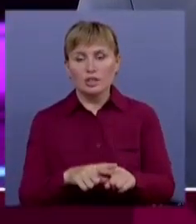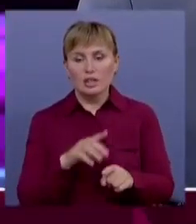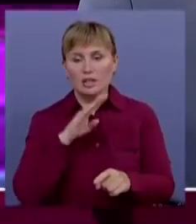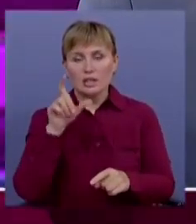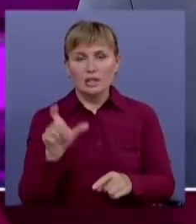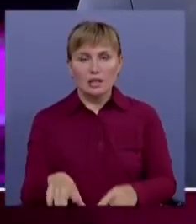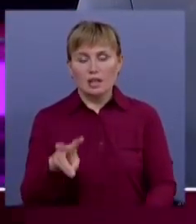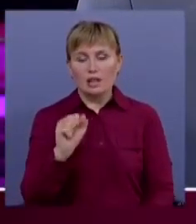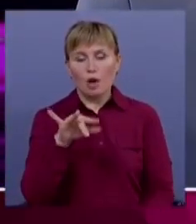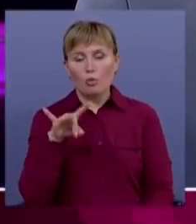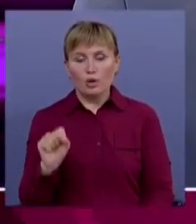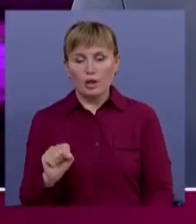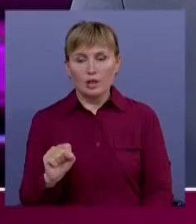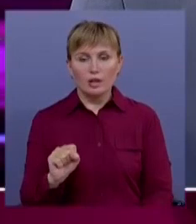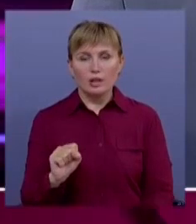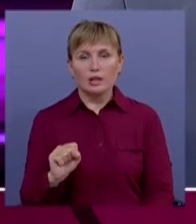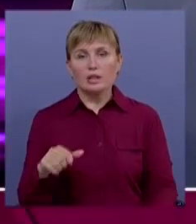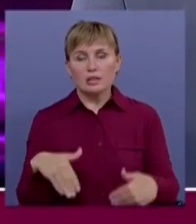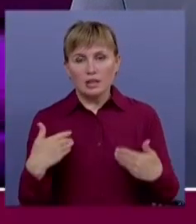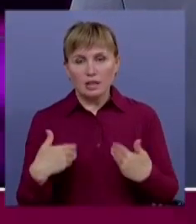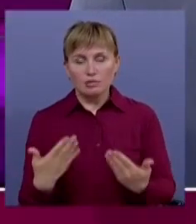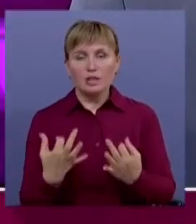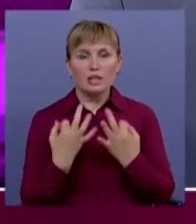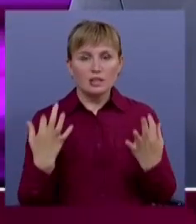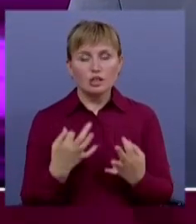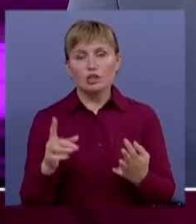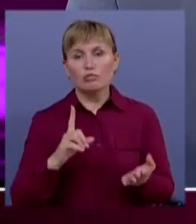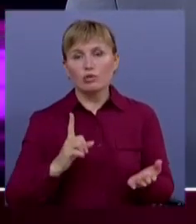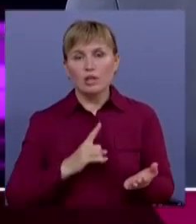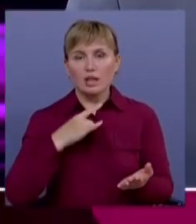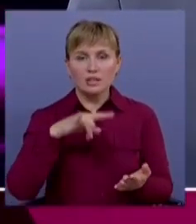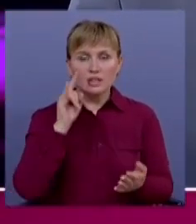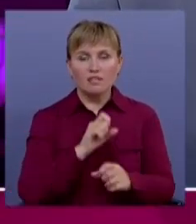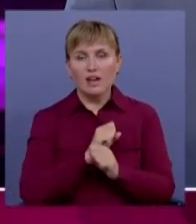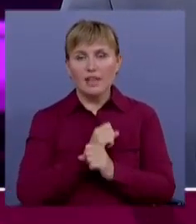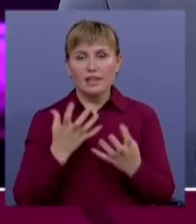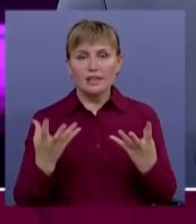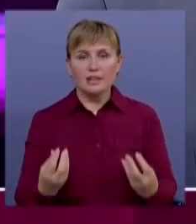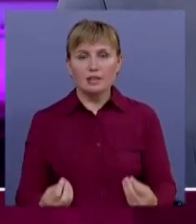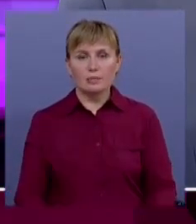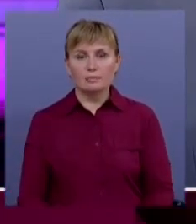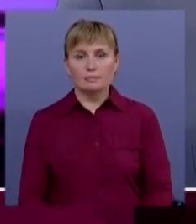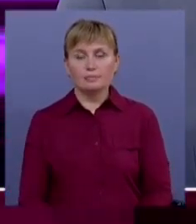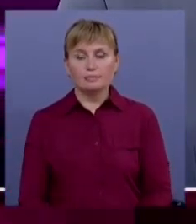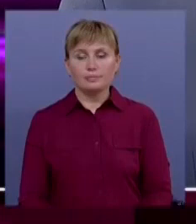столице лаоса и либо его я приветствую вас расскажите чего ждать казахстанцы выходные дни